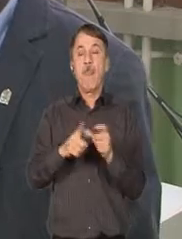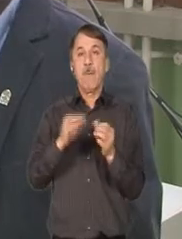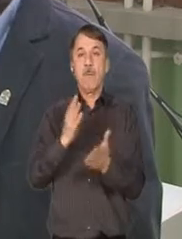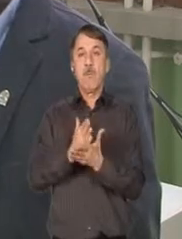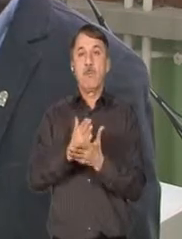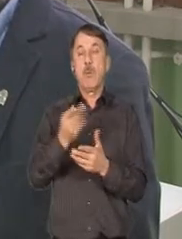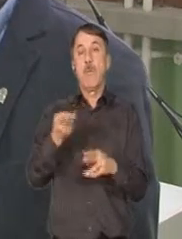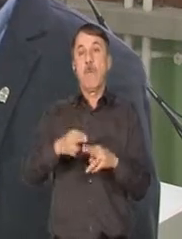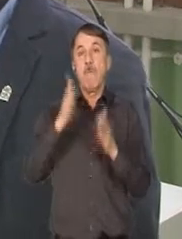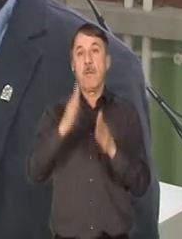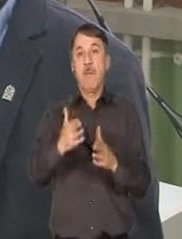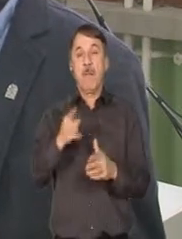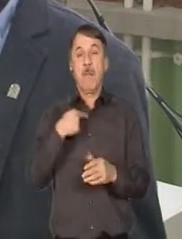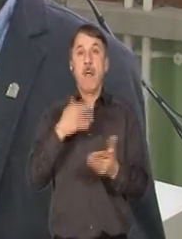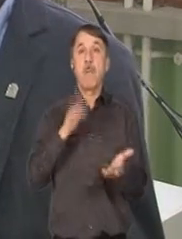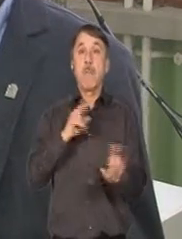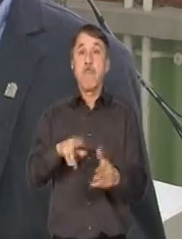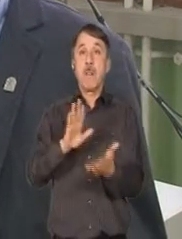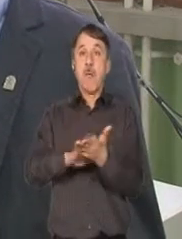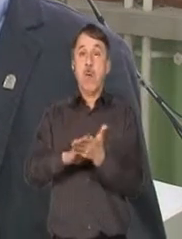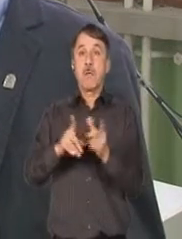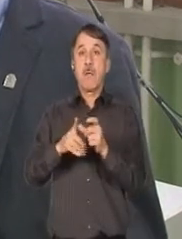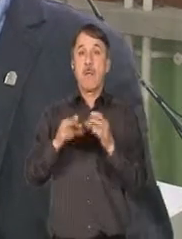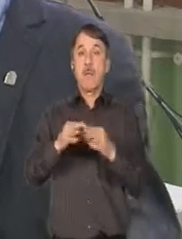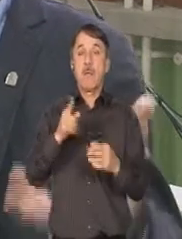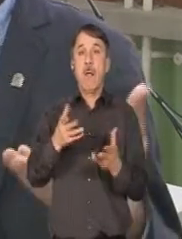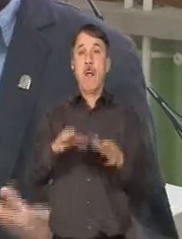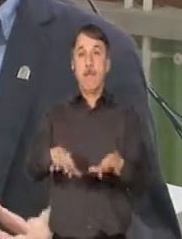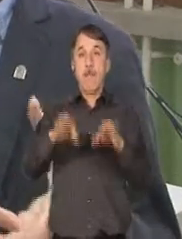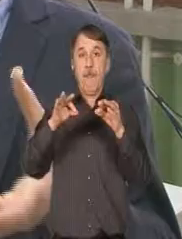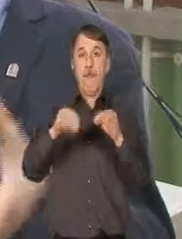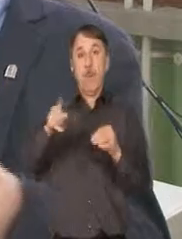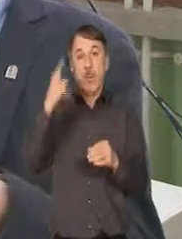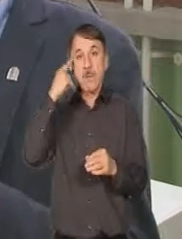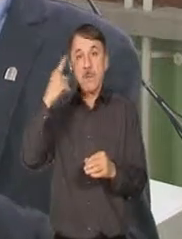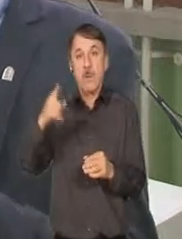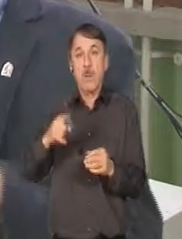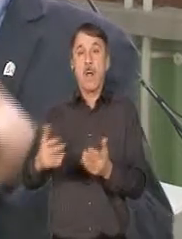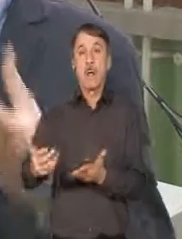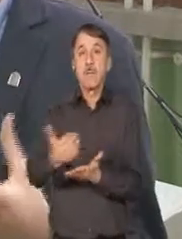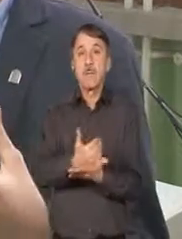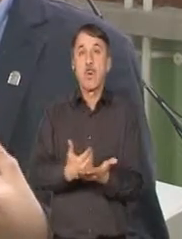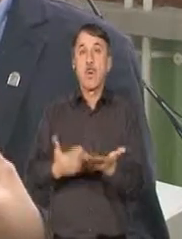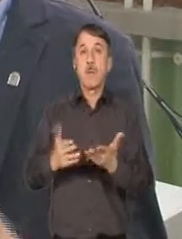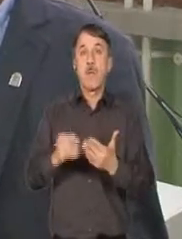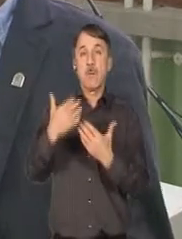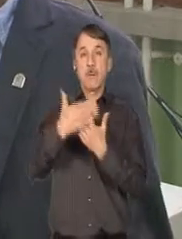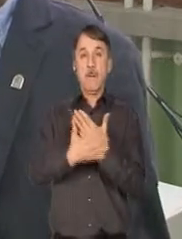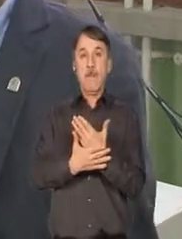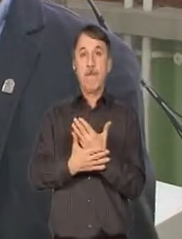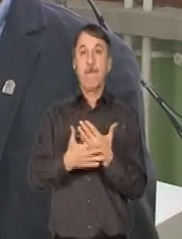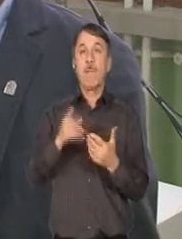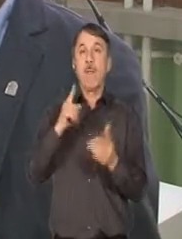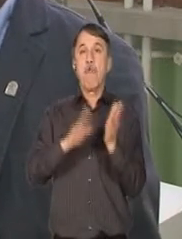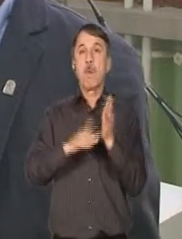ovom zračenju. Znači, nema nikakvih dokaza da nakon, znači, korištenja te hrane koja je bila